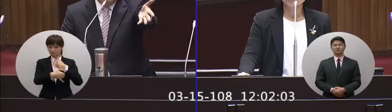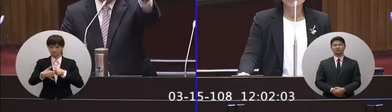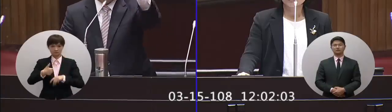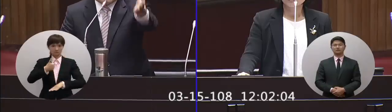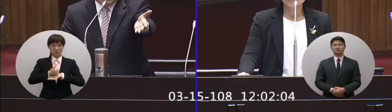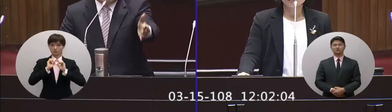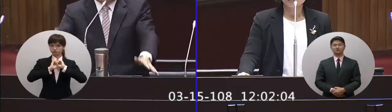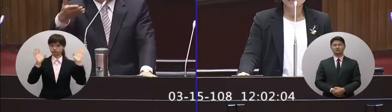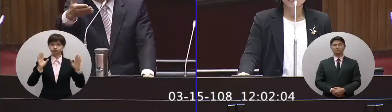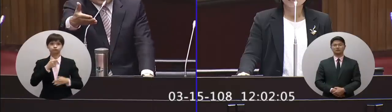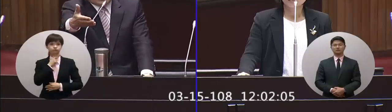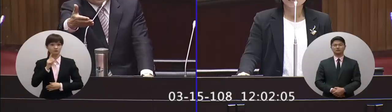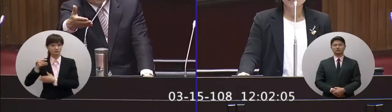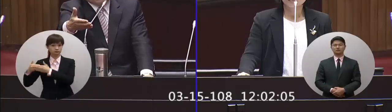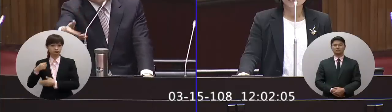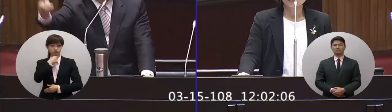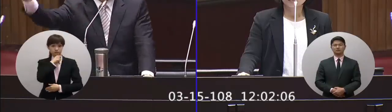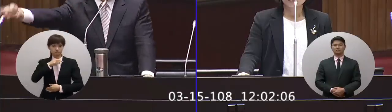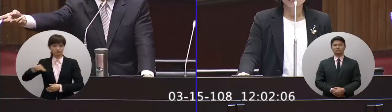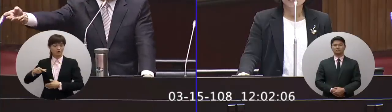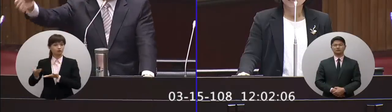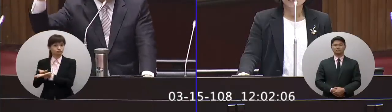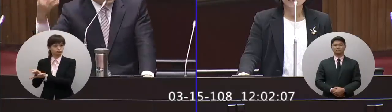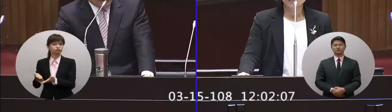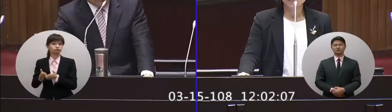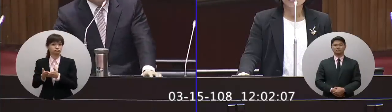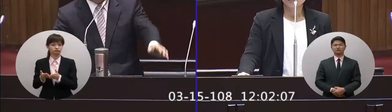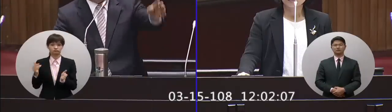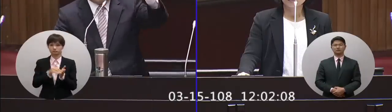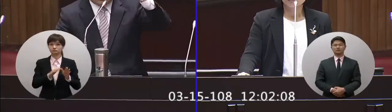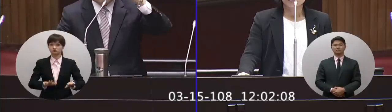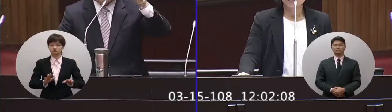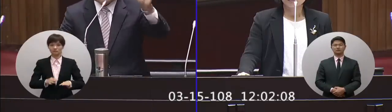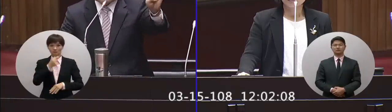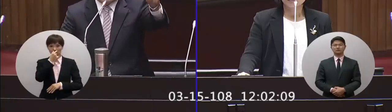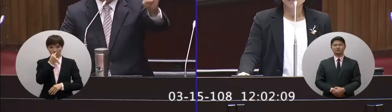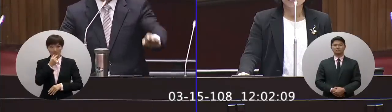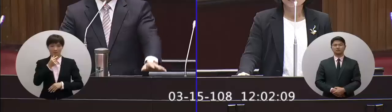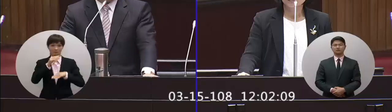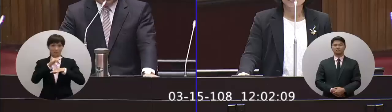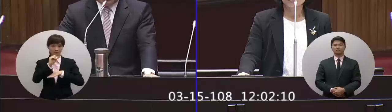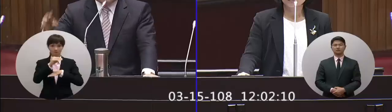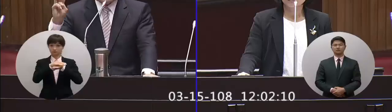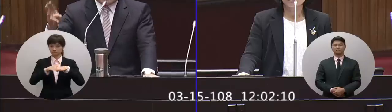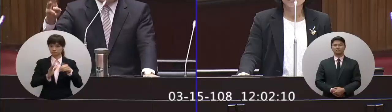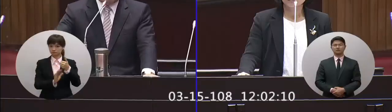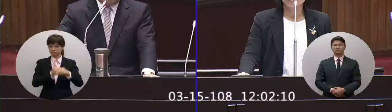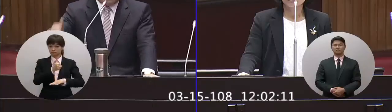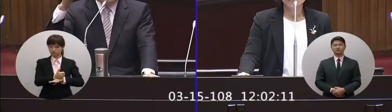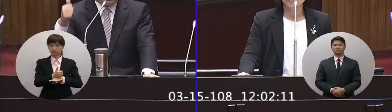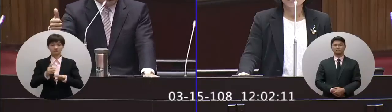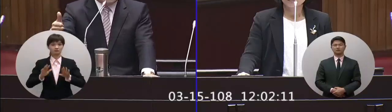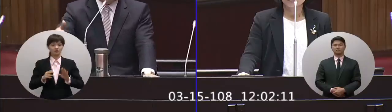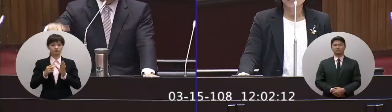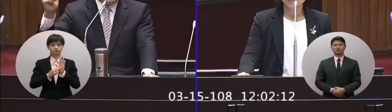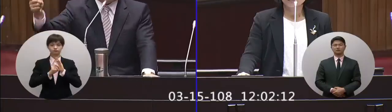蒋万安当立法委员，现在跟你同事，他说蔡英文总统说的四个必须三个防护